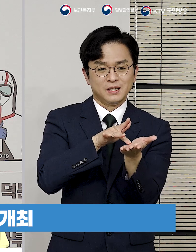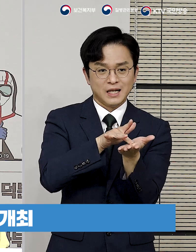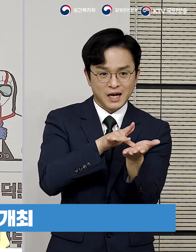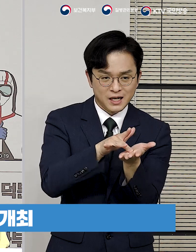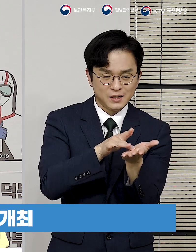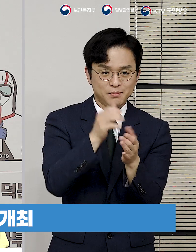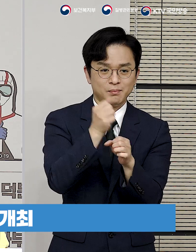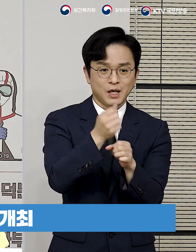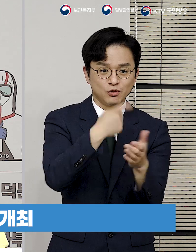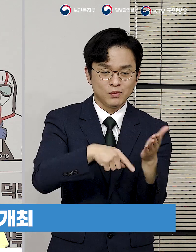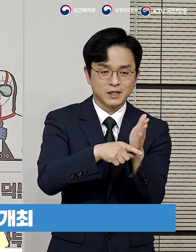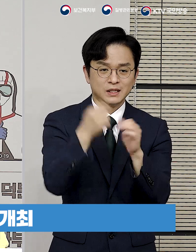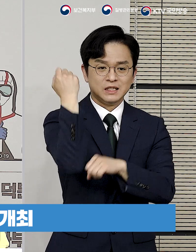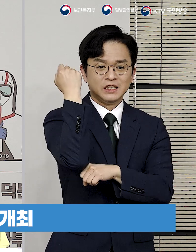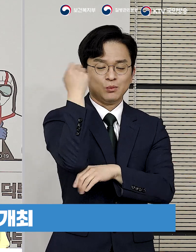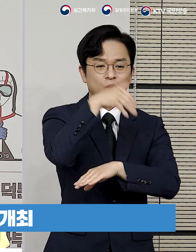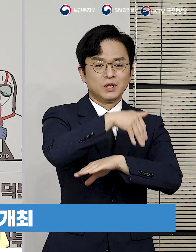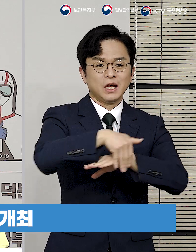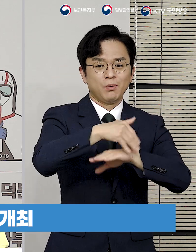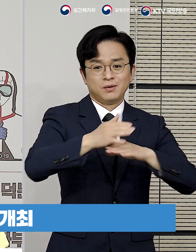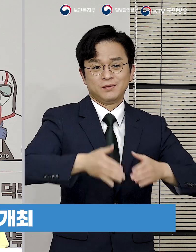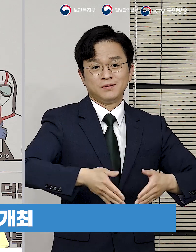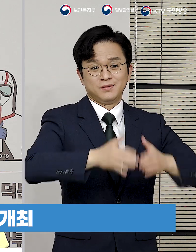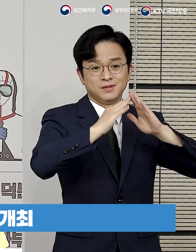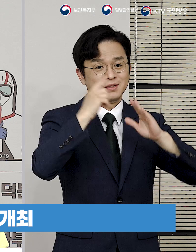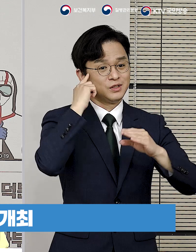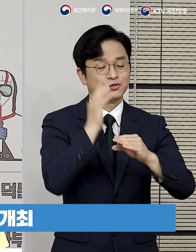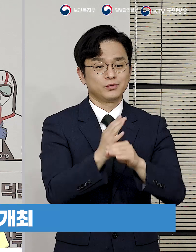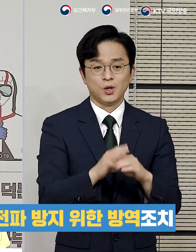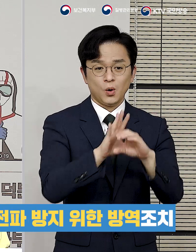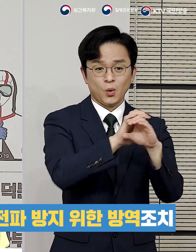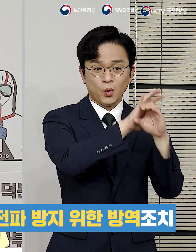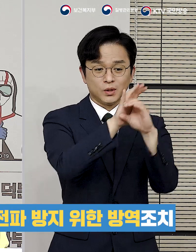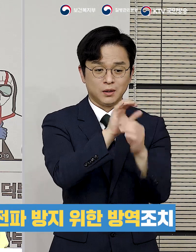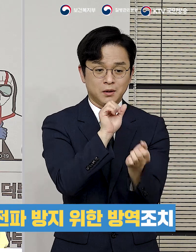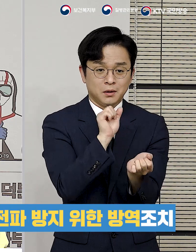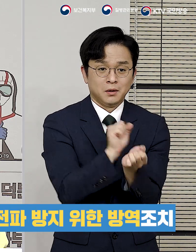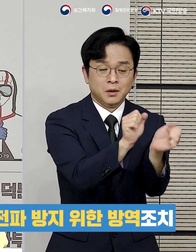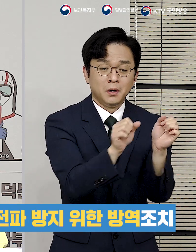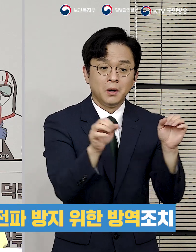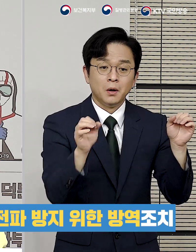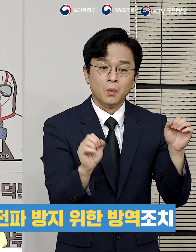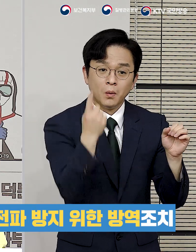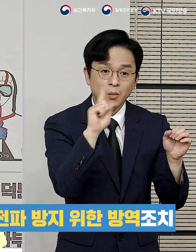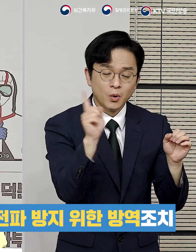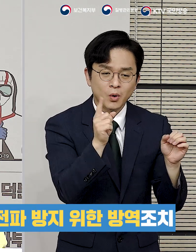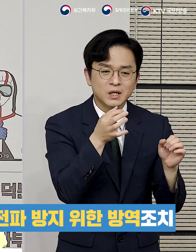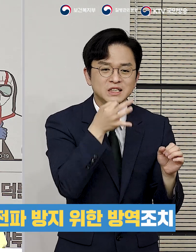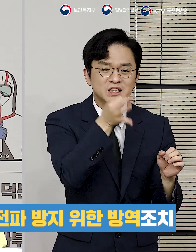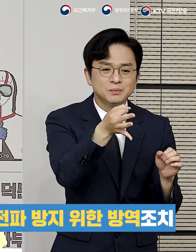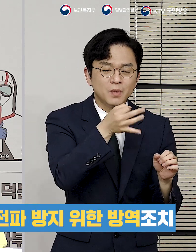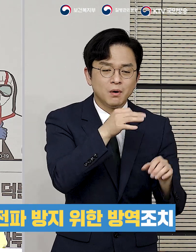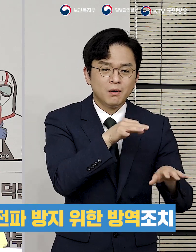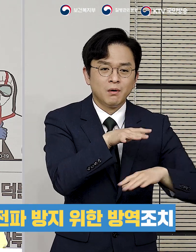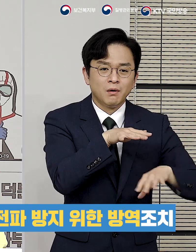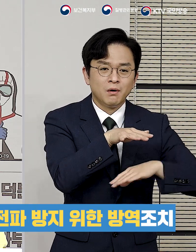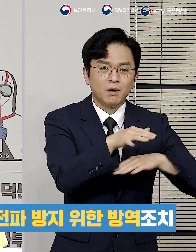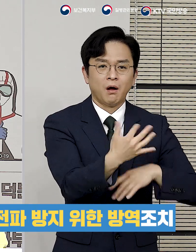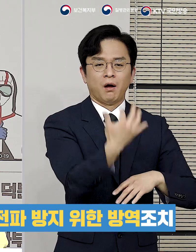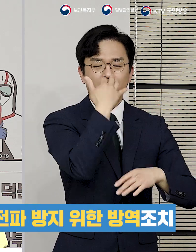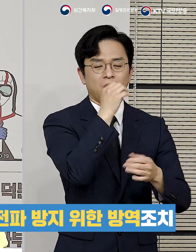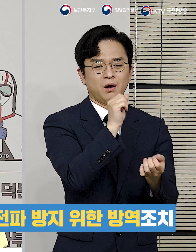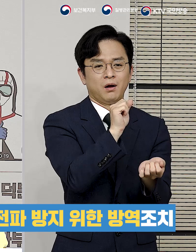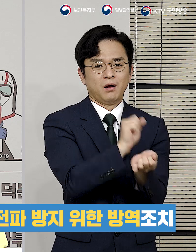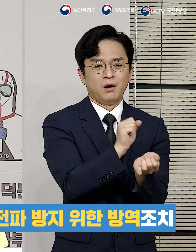백신 등 개발을 위한 로드맵을 수립하도록 하겠습니다. 코로나19는 침방울을 통해 전파되므로